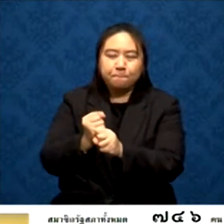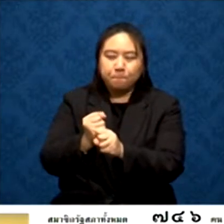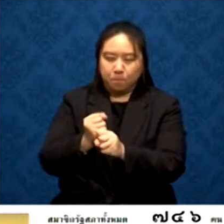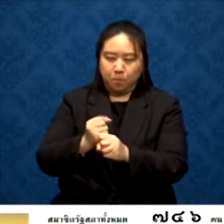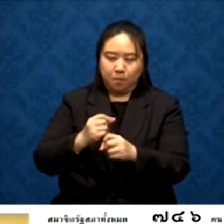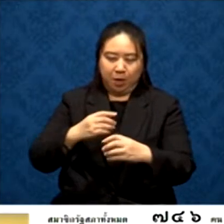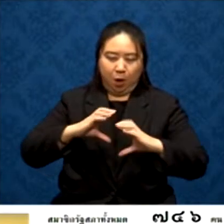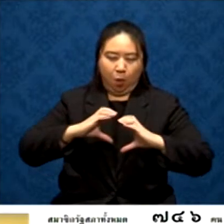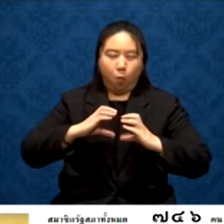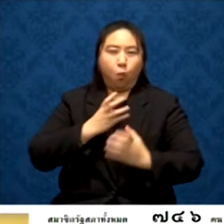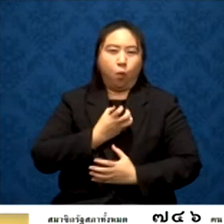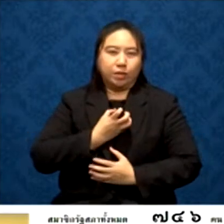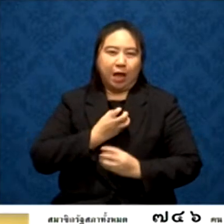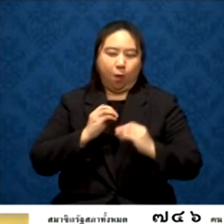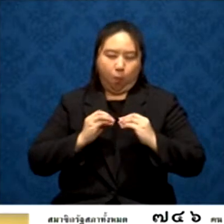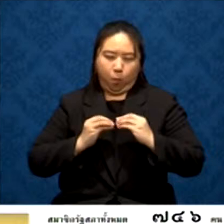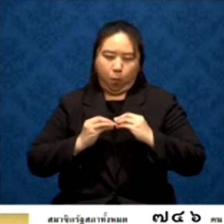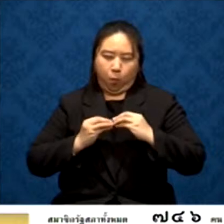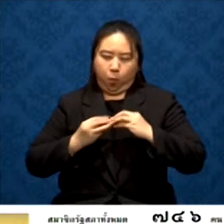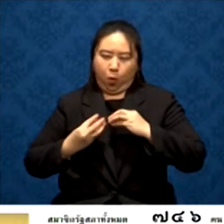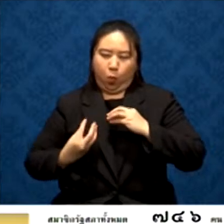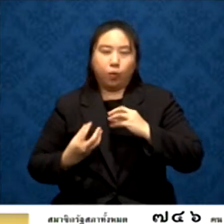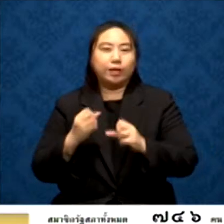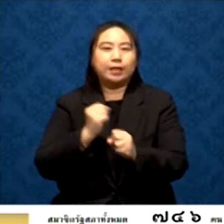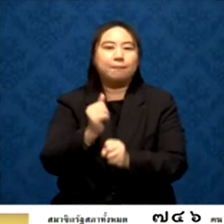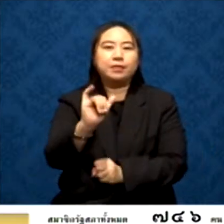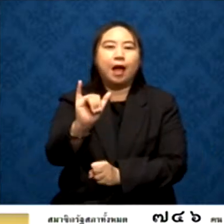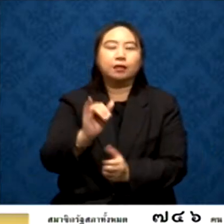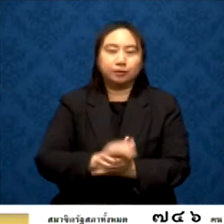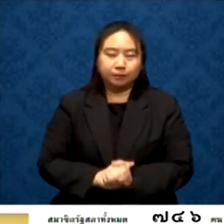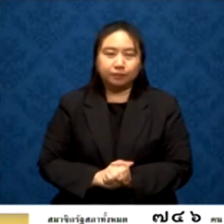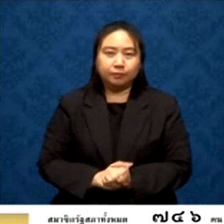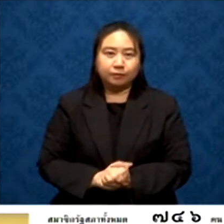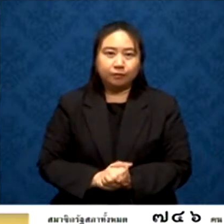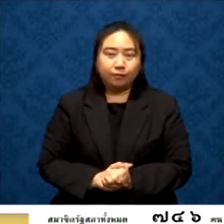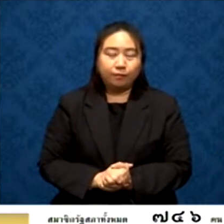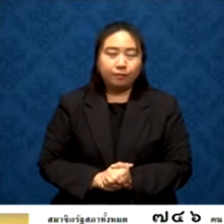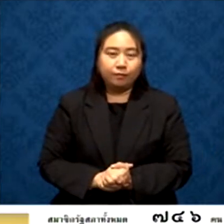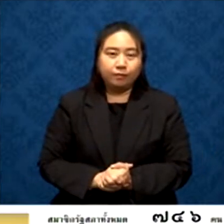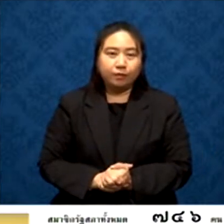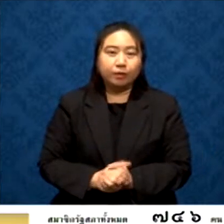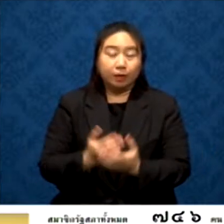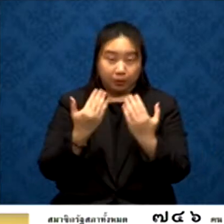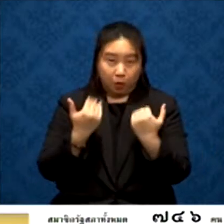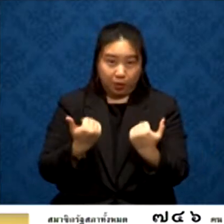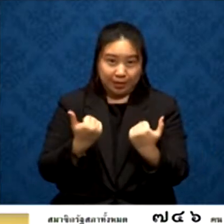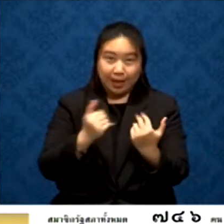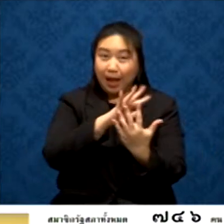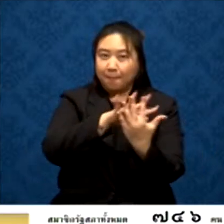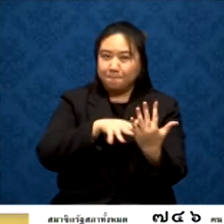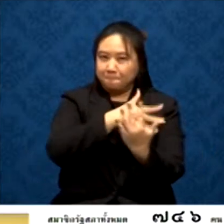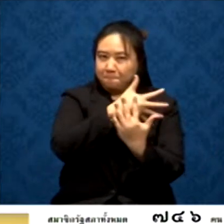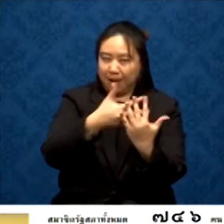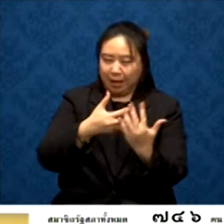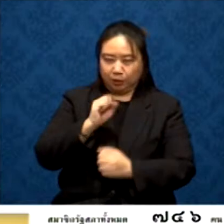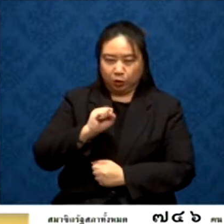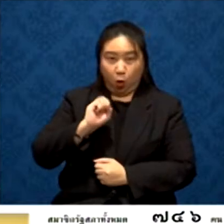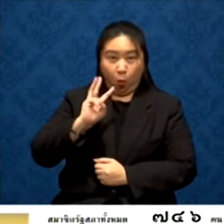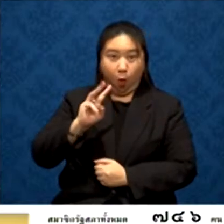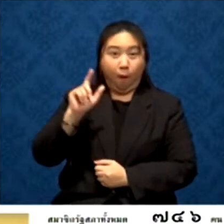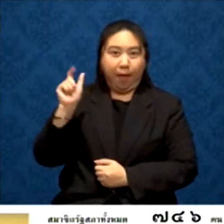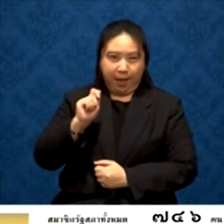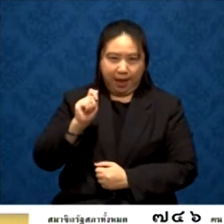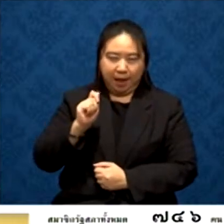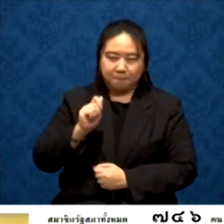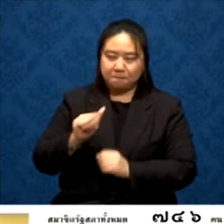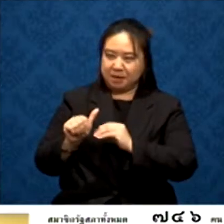ครับแผนสมคบคิดที่มีสว.ทรงเอเป็นแกนนำยัง